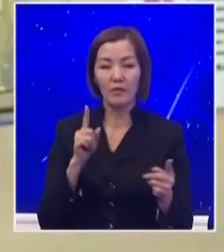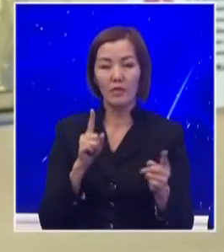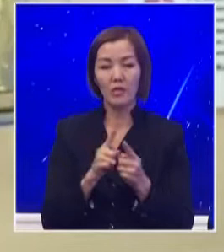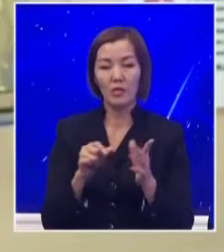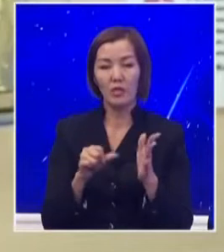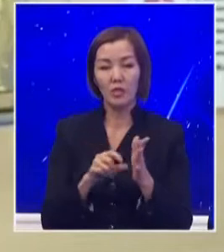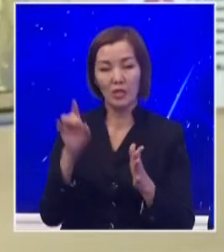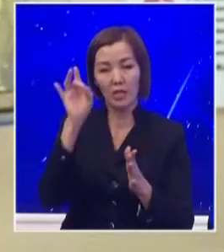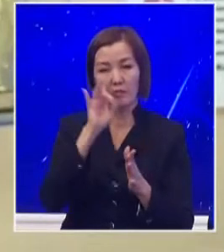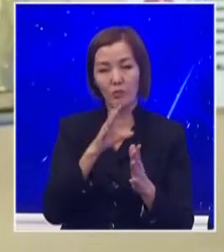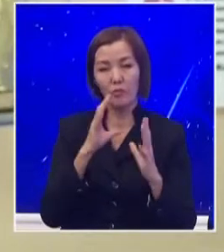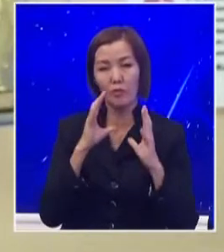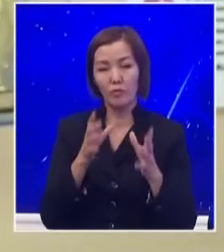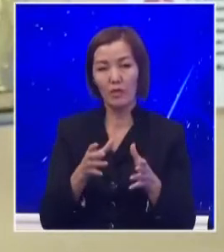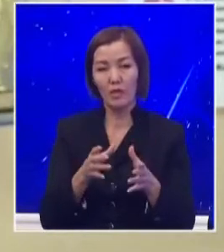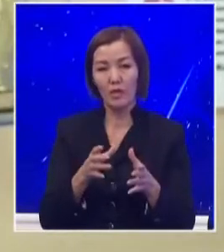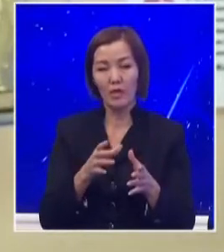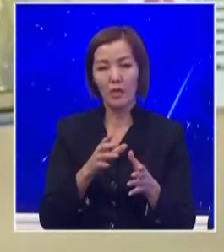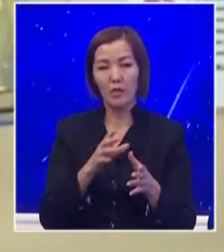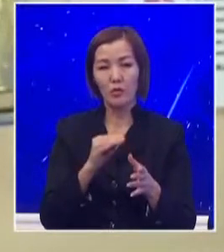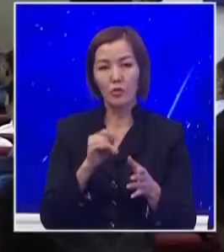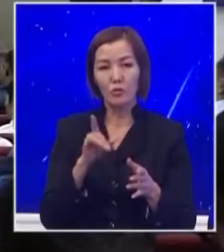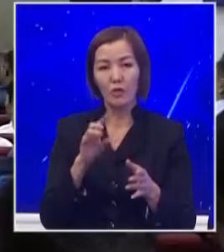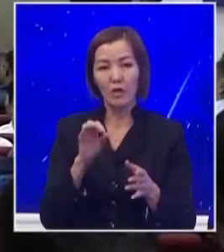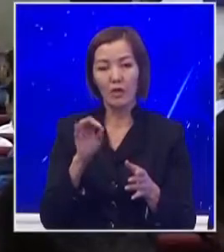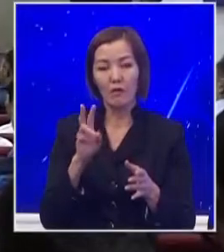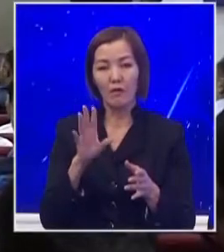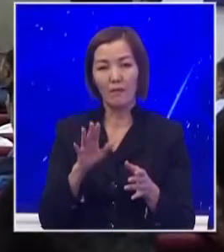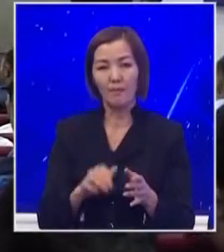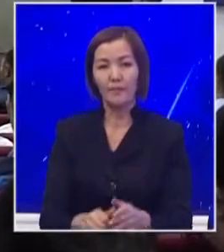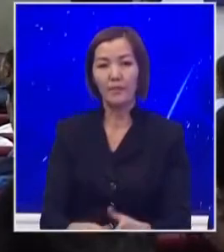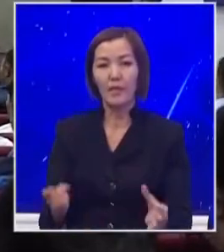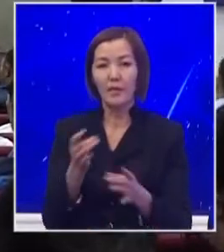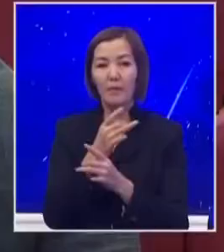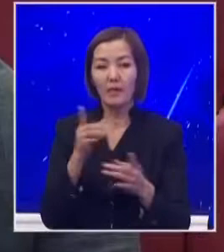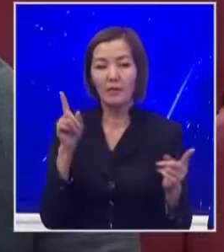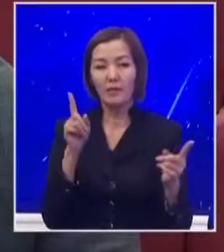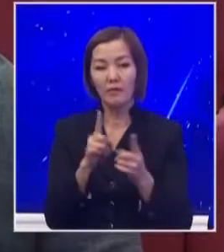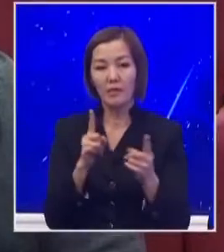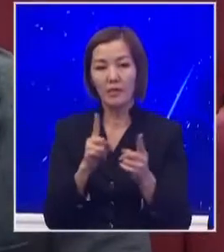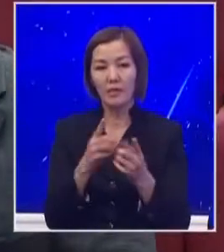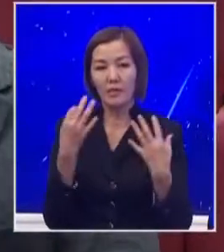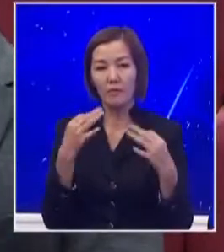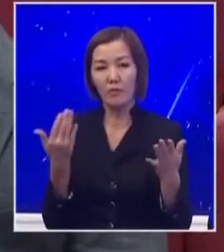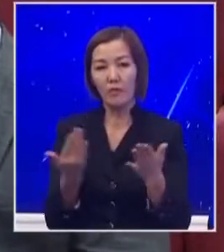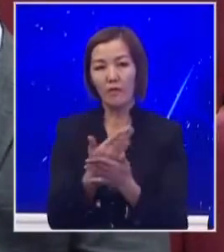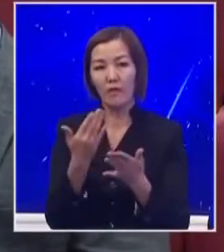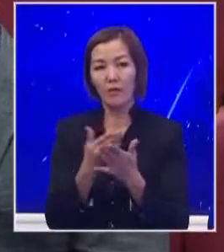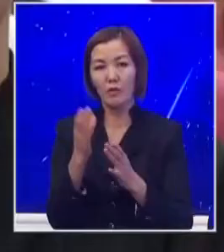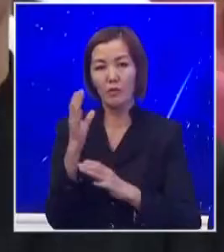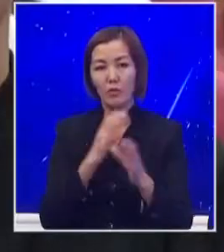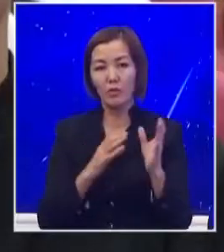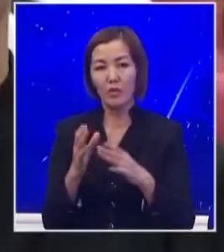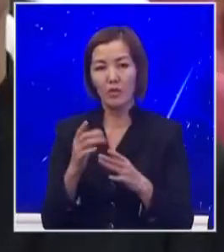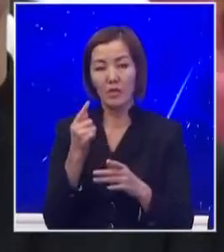с шестикратным чемпионом Жумаханом Кузбаевым. Праздничная встреча прошла в свободном формате. Студенты колледжа